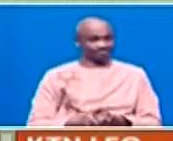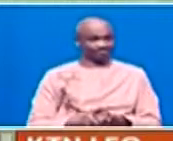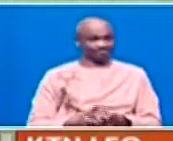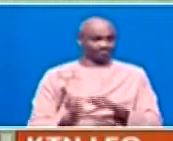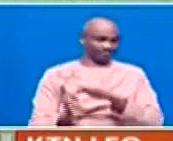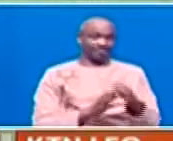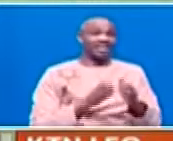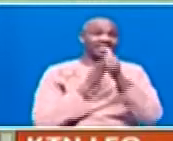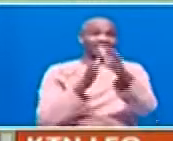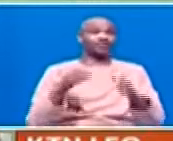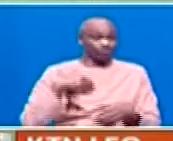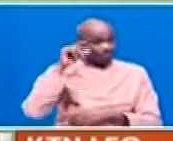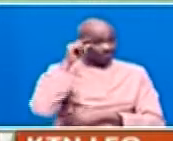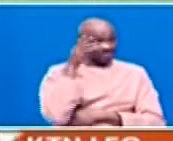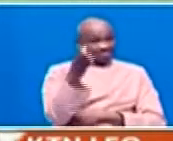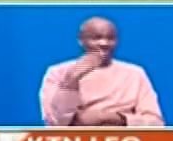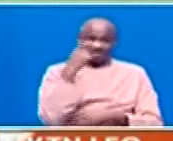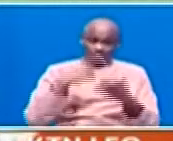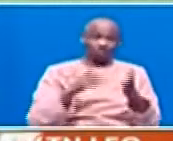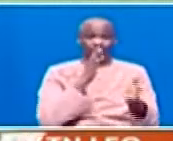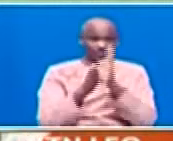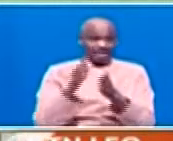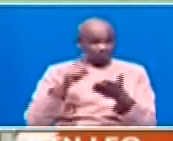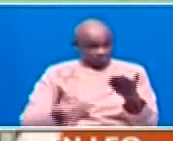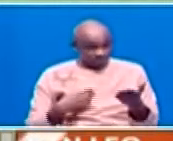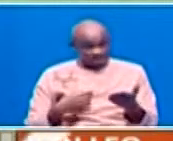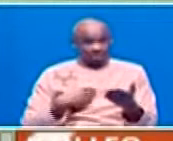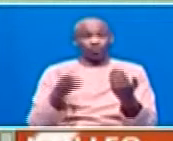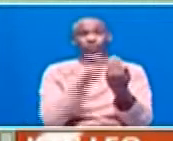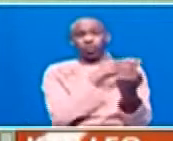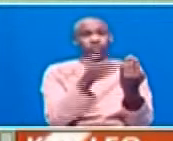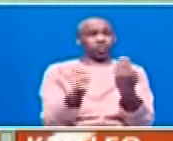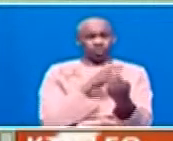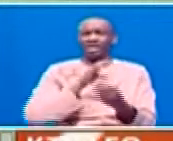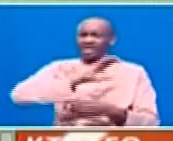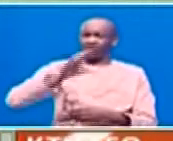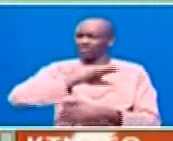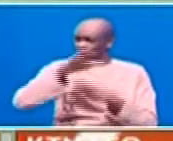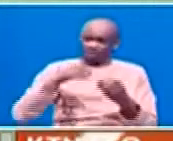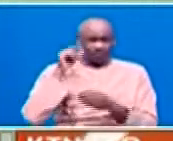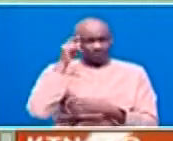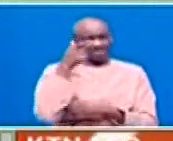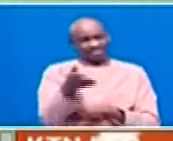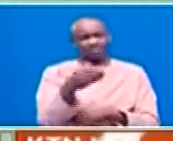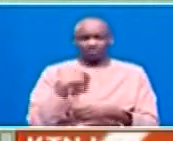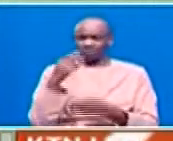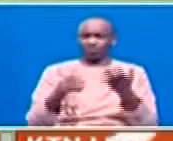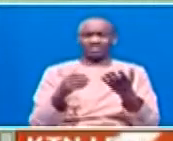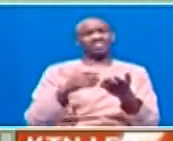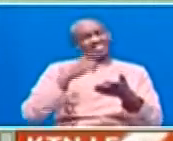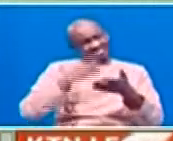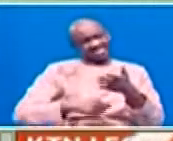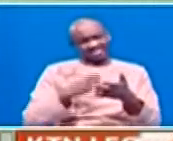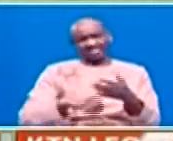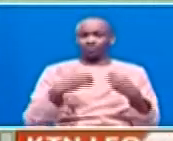Viongozi wa Jumuiya ya Pwani wamesema kuwa wanafanya mpango kurai kaunti zote za Pwani kupunguza utoaji wa ushuru kuhakikisha kuwa ni maeneo